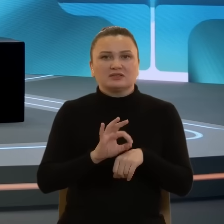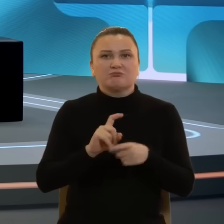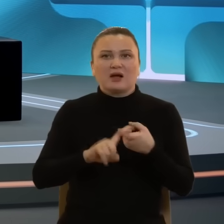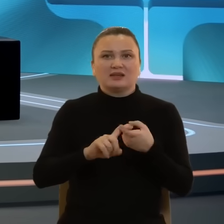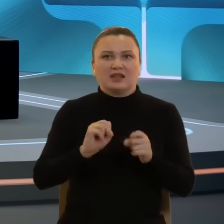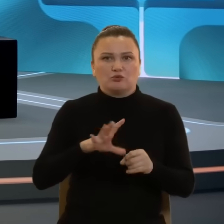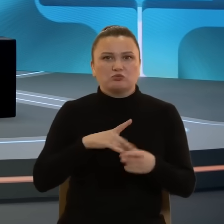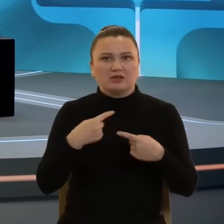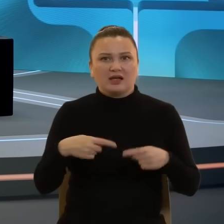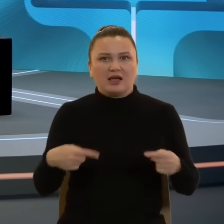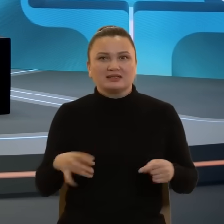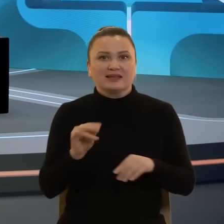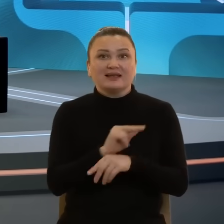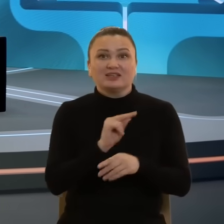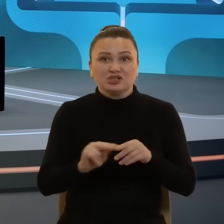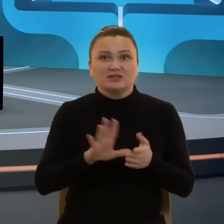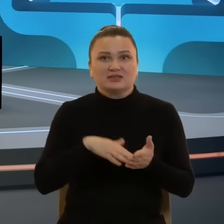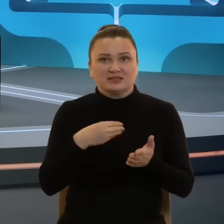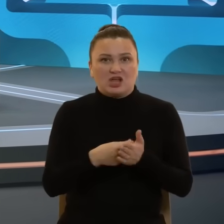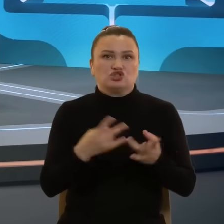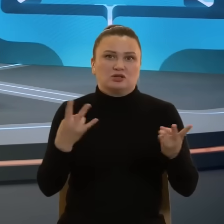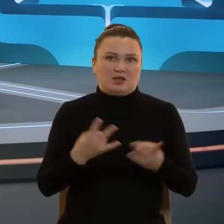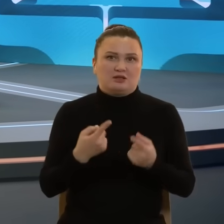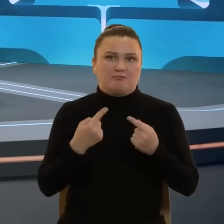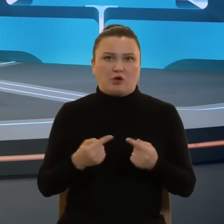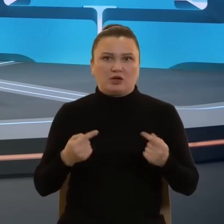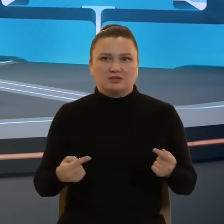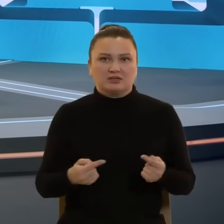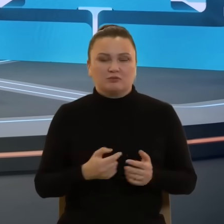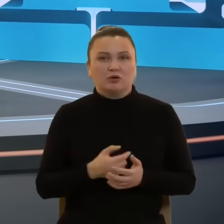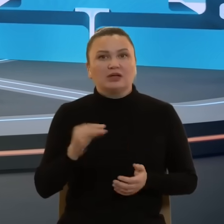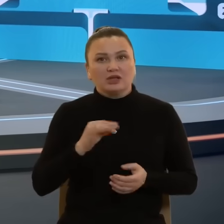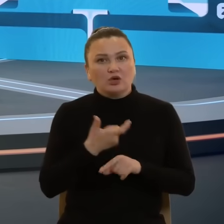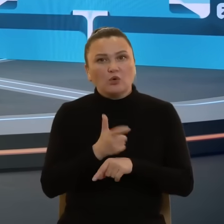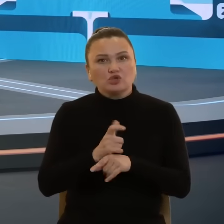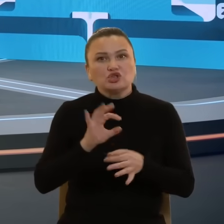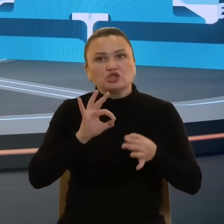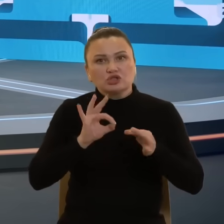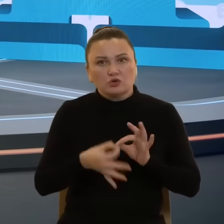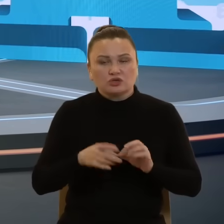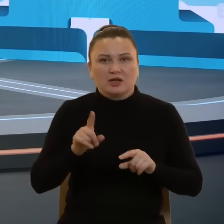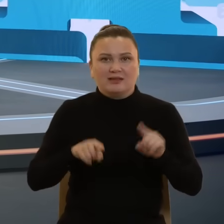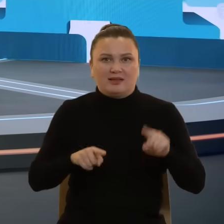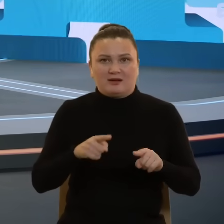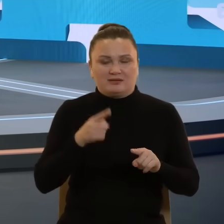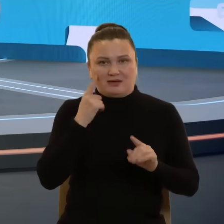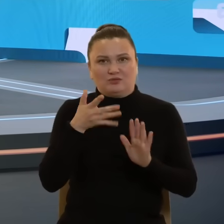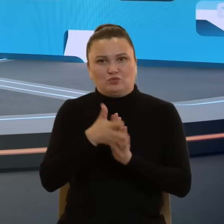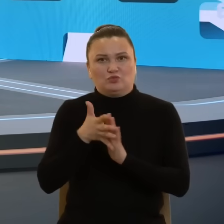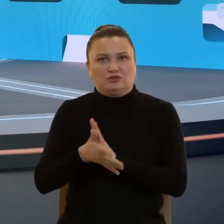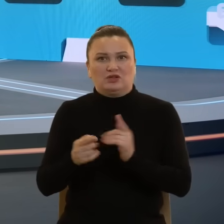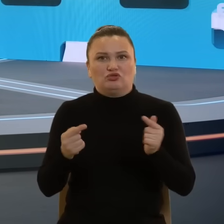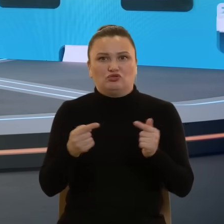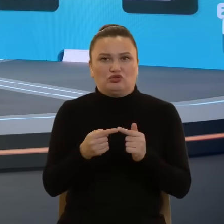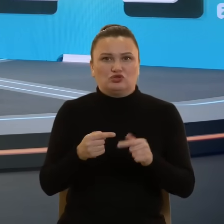и лечиться совершенно по-разному. Кроме того, еще раз напоминаю, что очень сложно иногда дифференцировать этиологию на